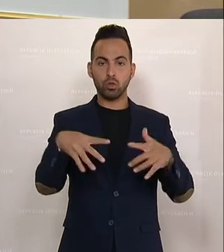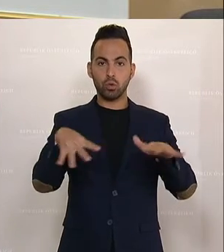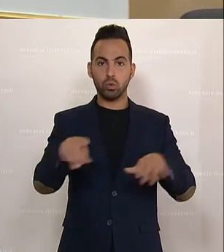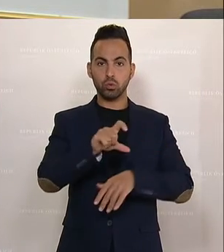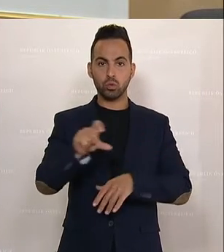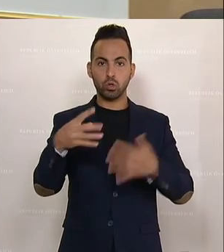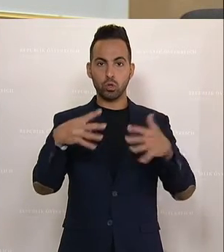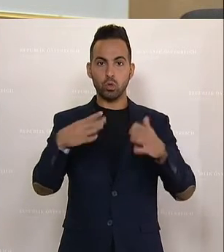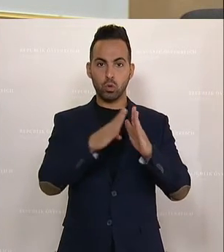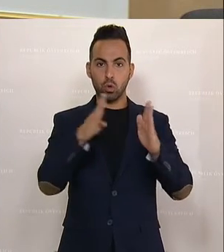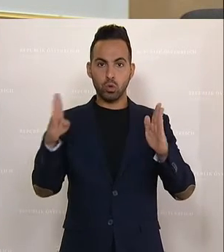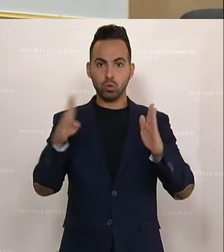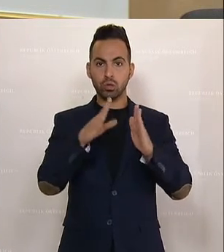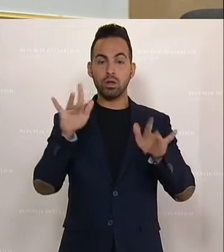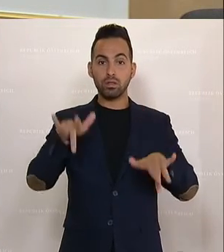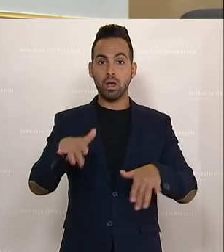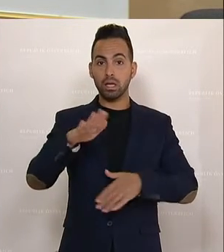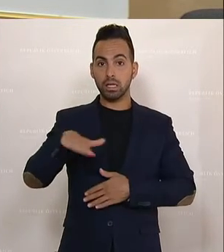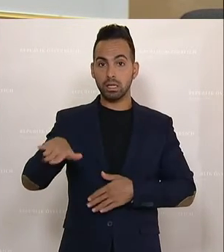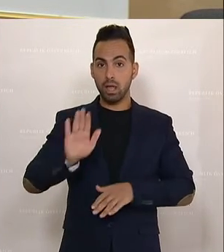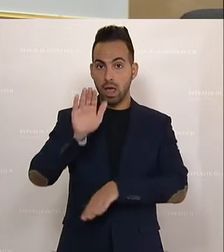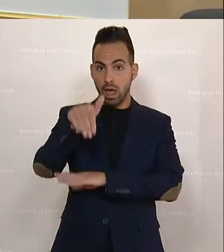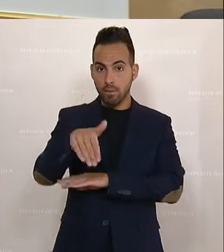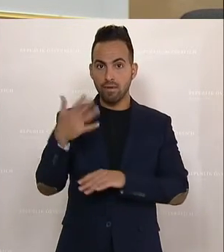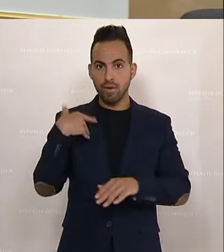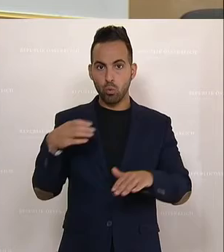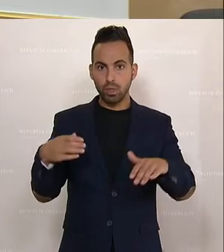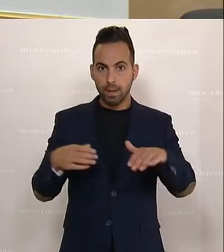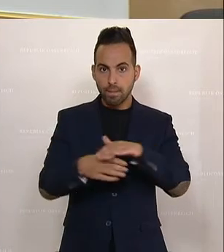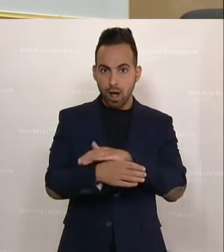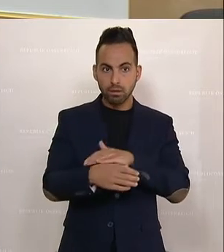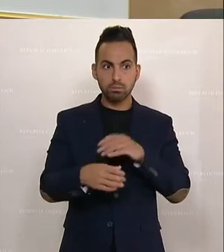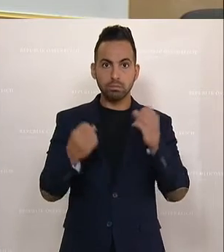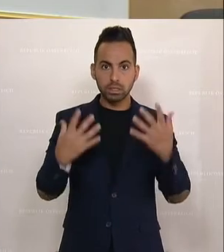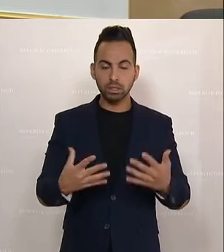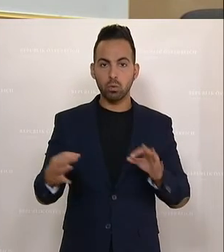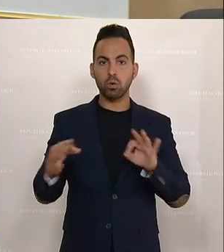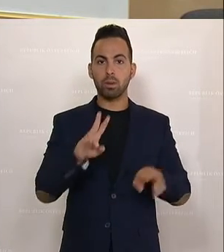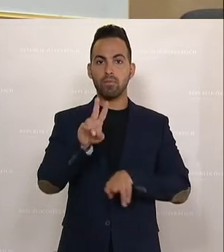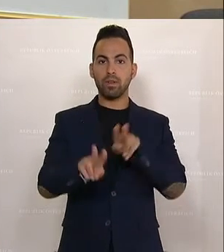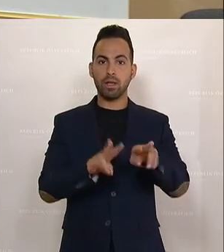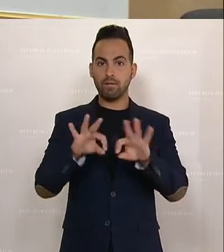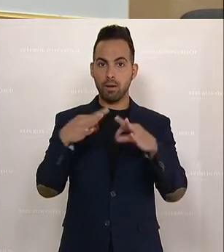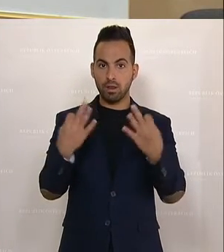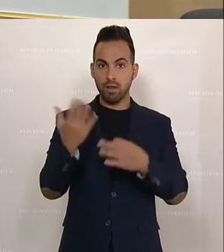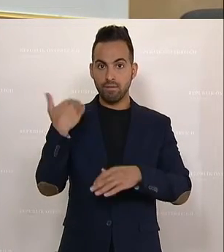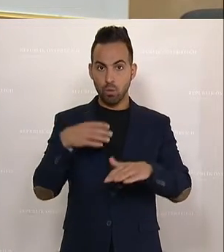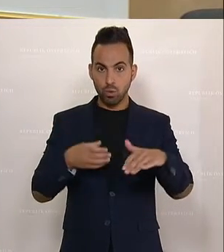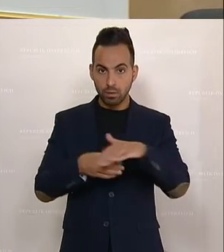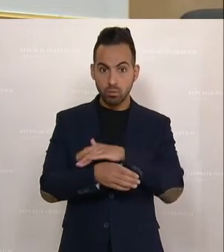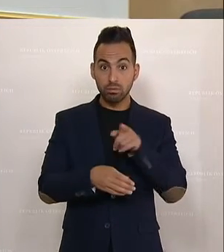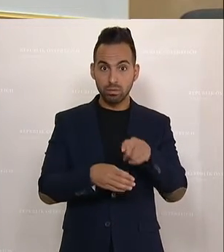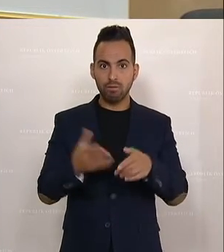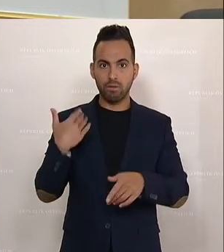1999 in einem Kinderheim untergebracht waren oder bei einer Pflegefamilie untergebracht haben und dort